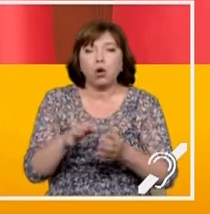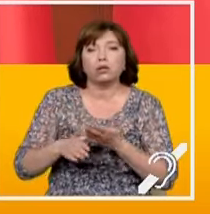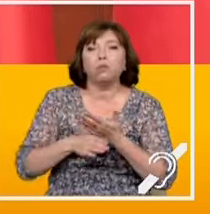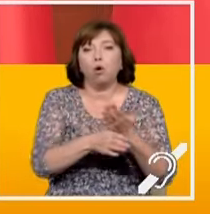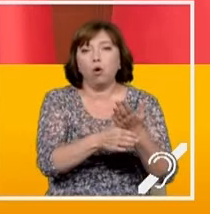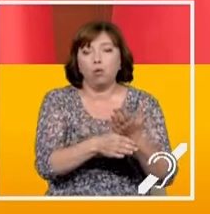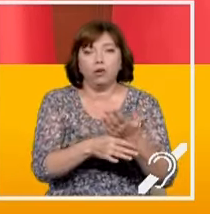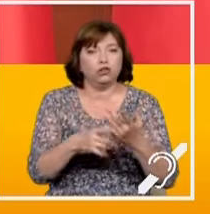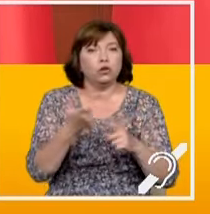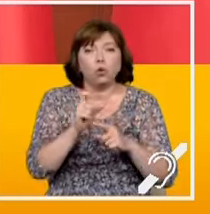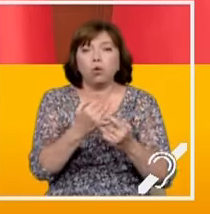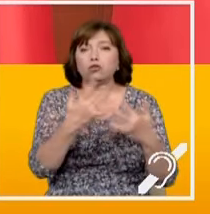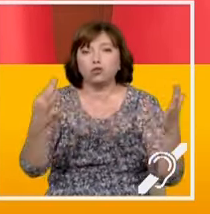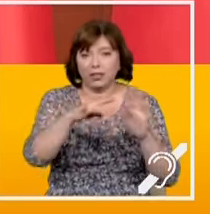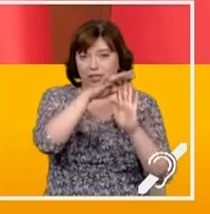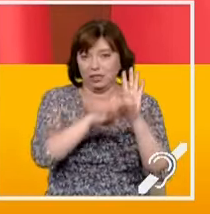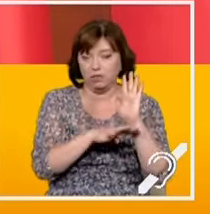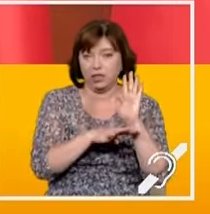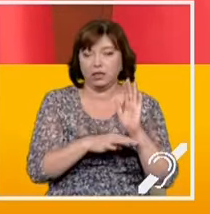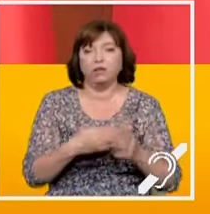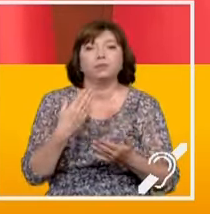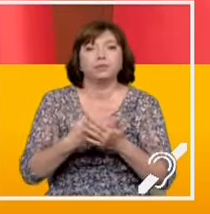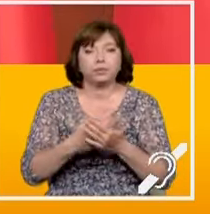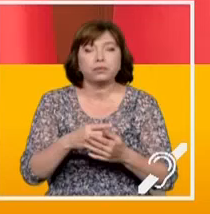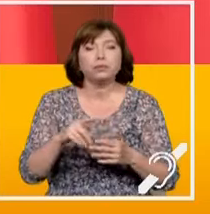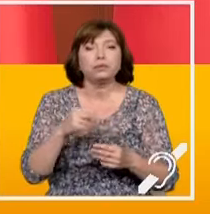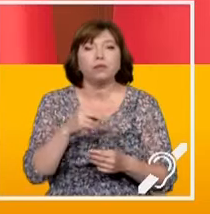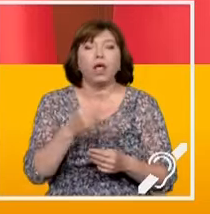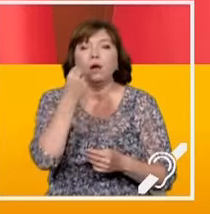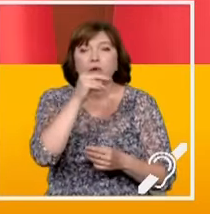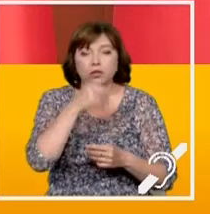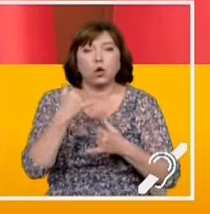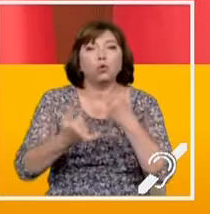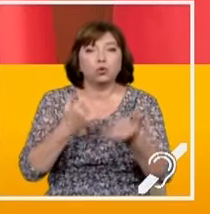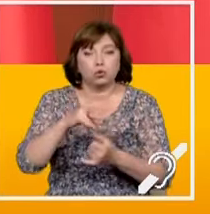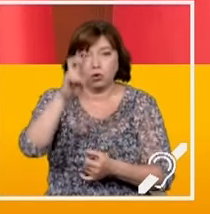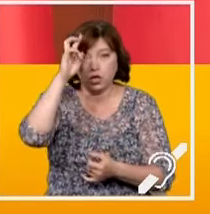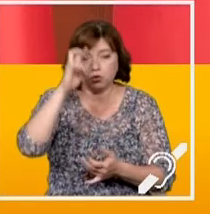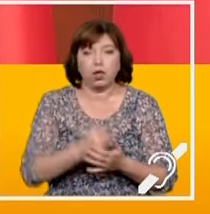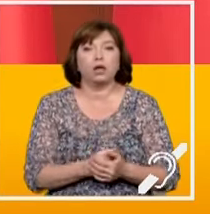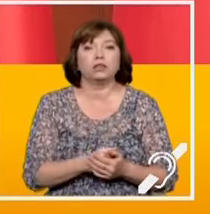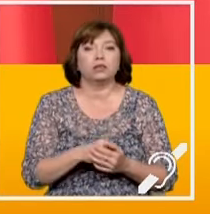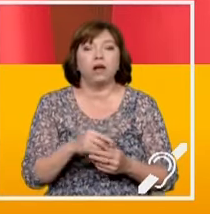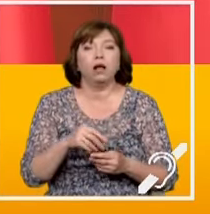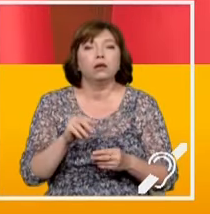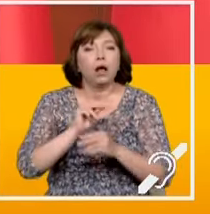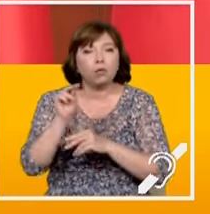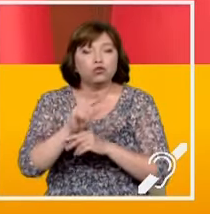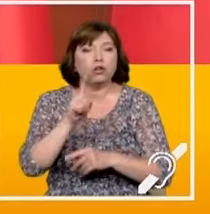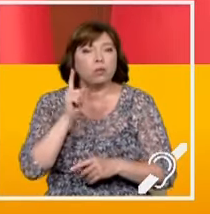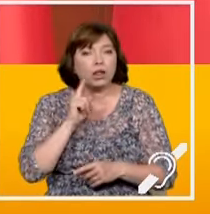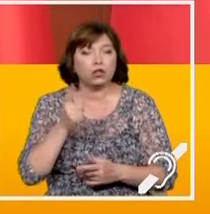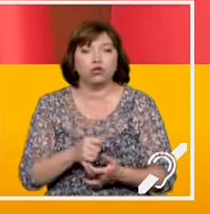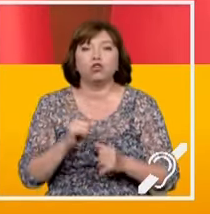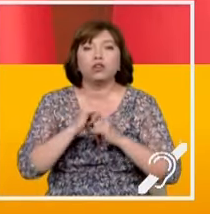într-o gamă largă de domenii, precum modernizarea serviciilor publice, abilitarea tinerilor,